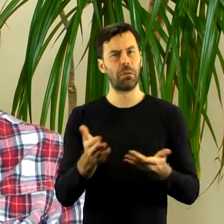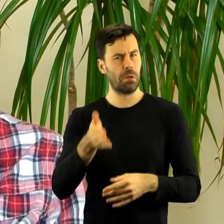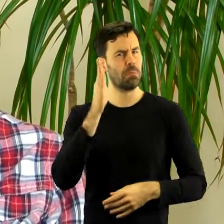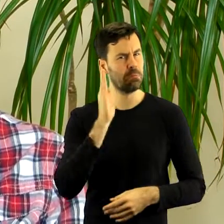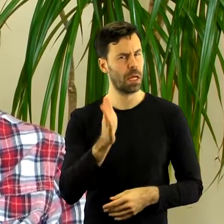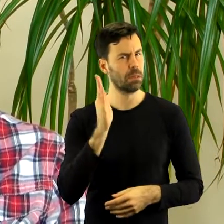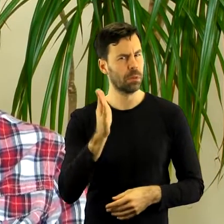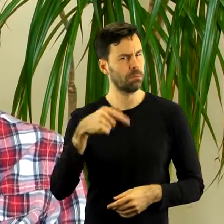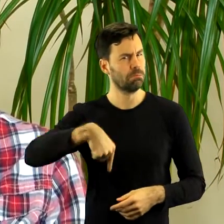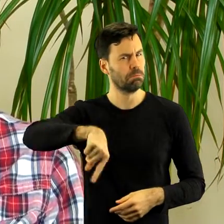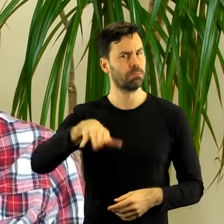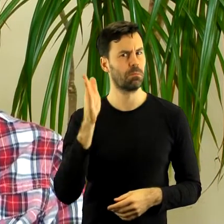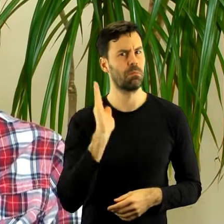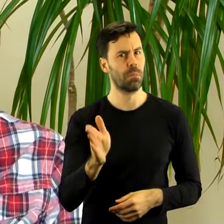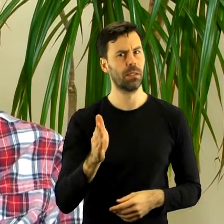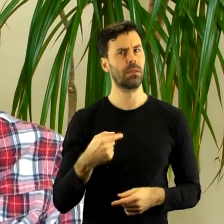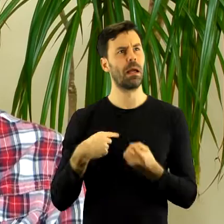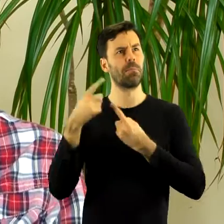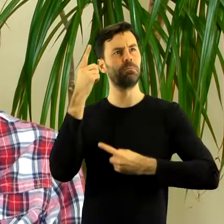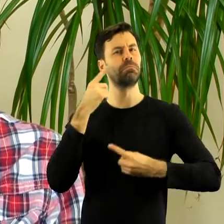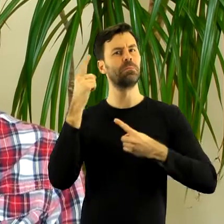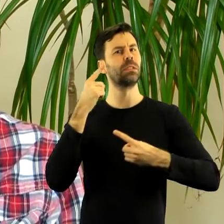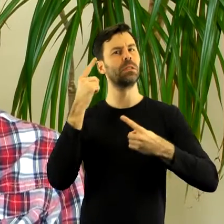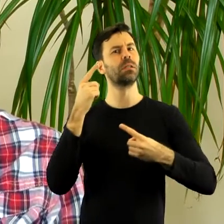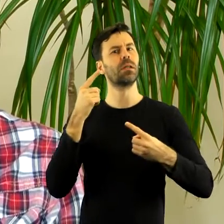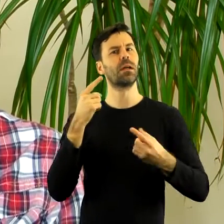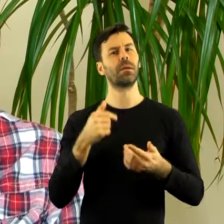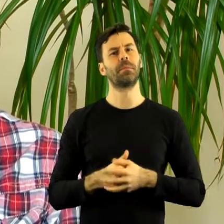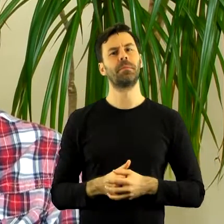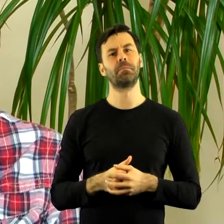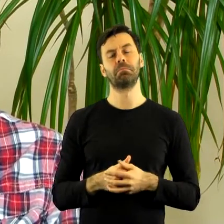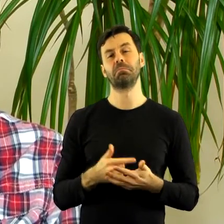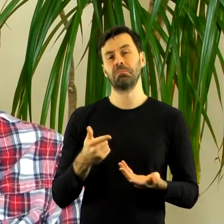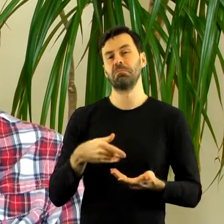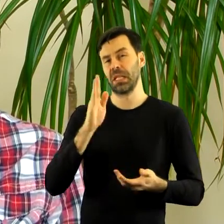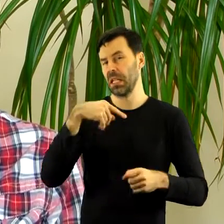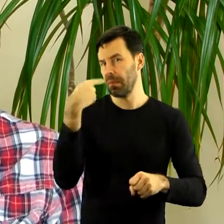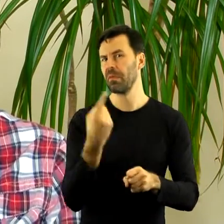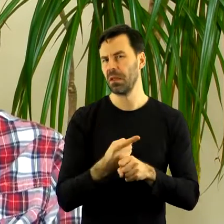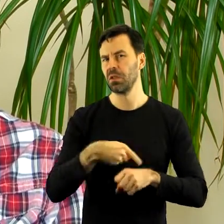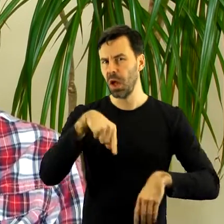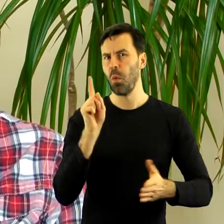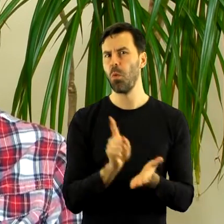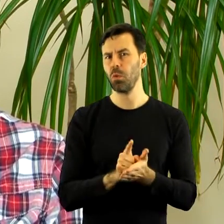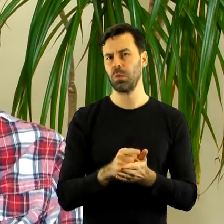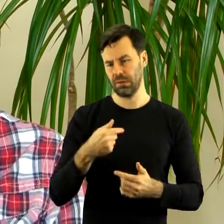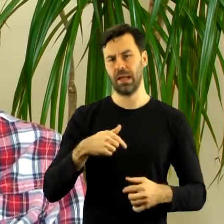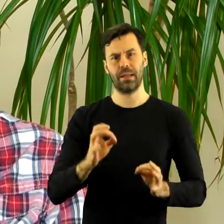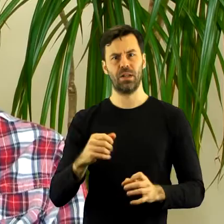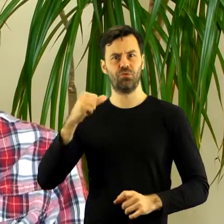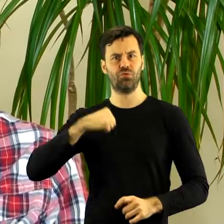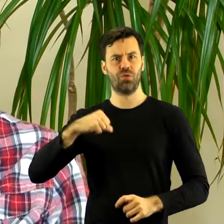w trakcie już załatwiania i w trakcie, myślę, tego do decyzji, do